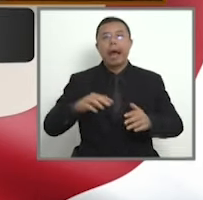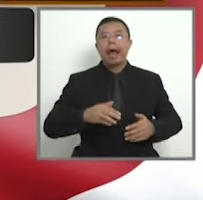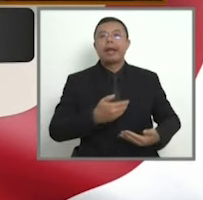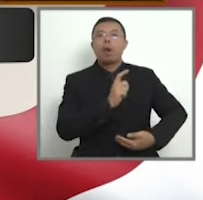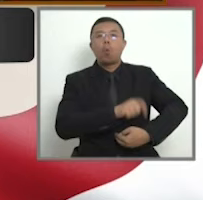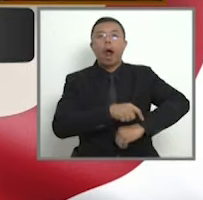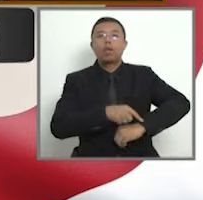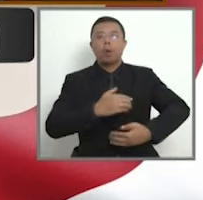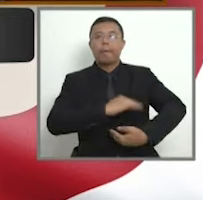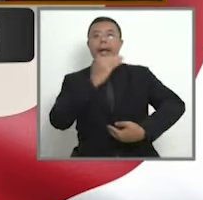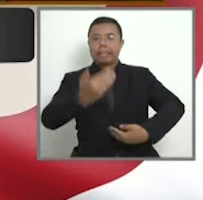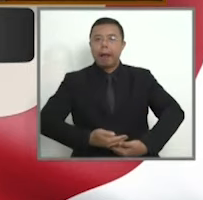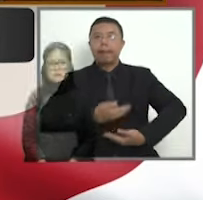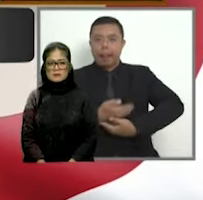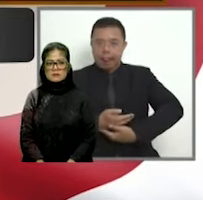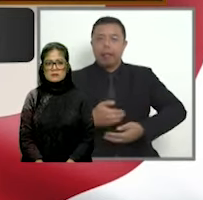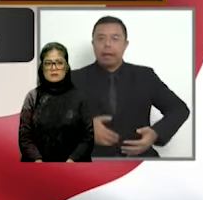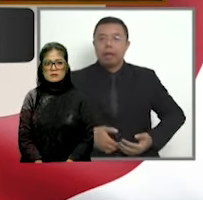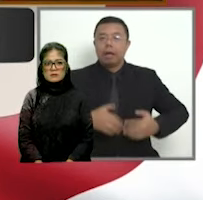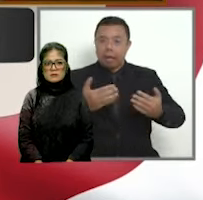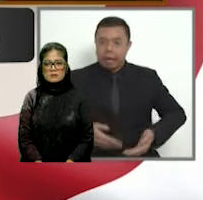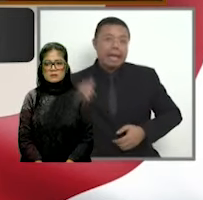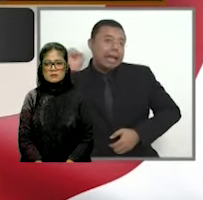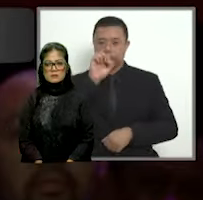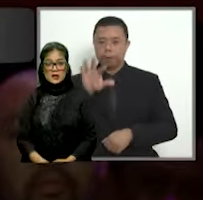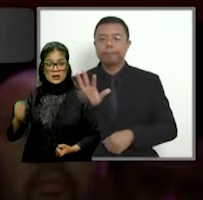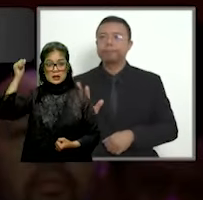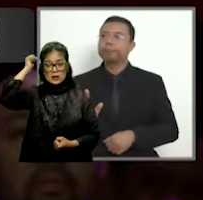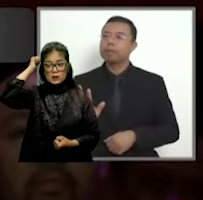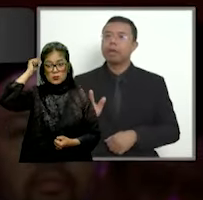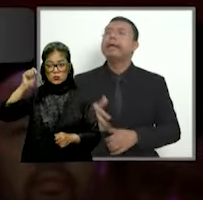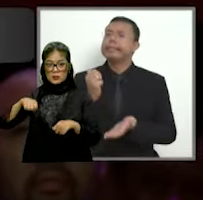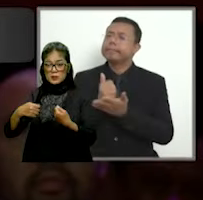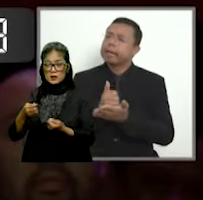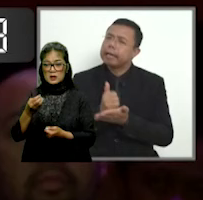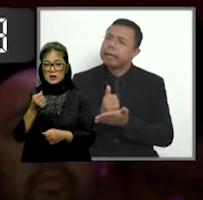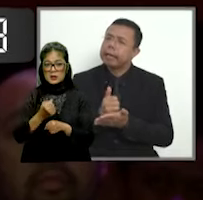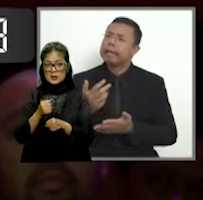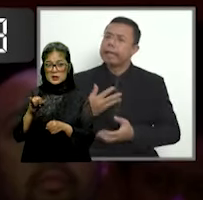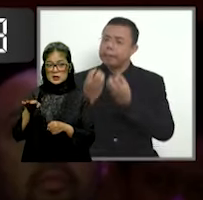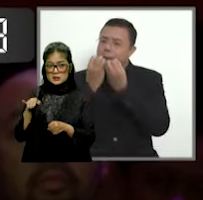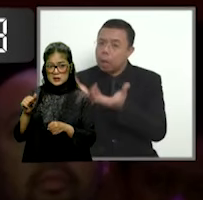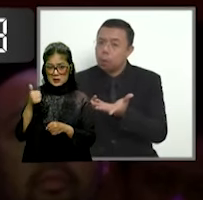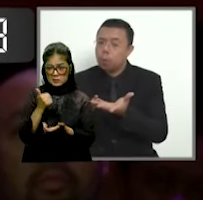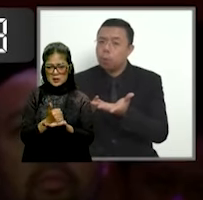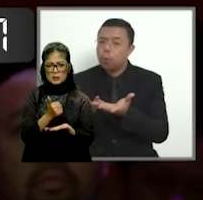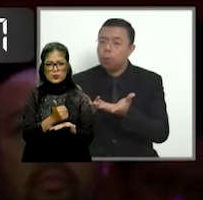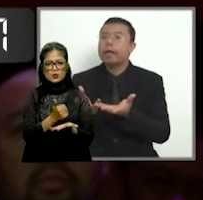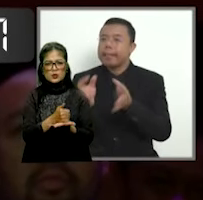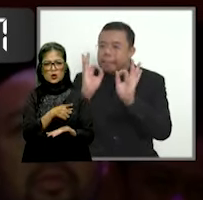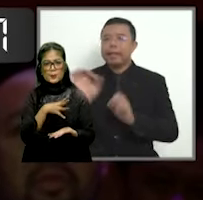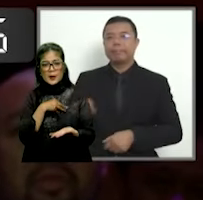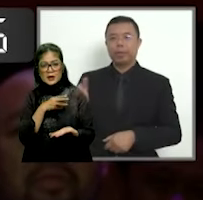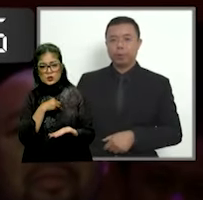dalam kandanak Ibun yang di ginya saya sampaikan ya persis itu